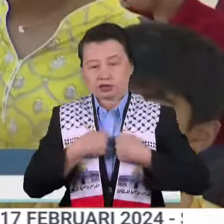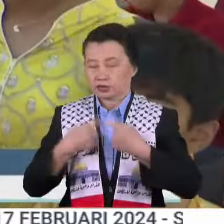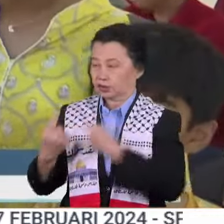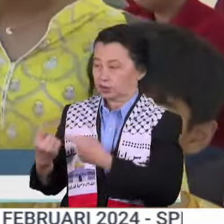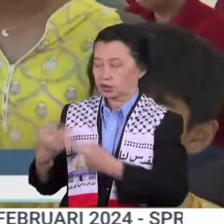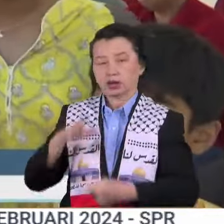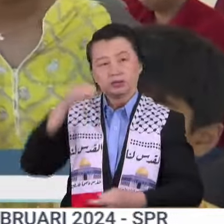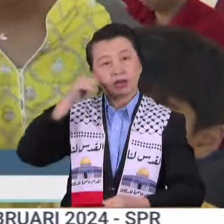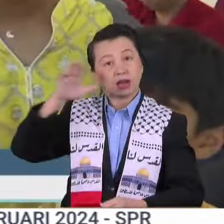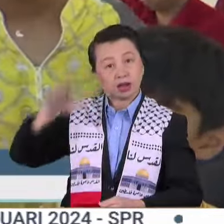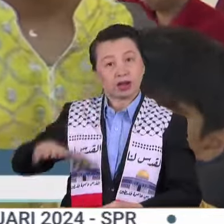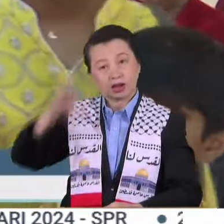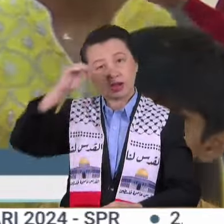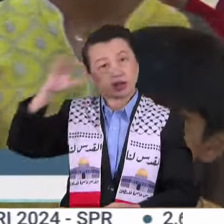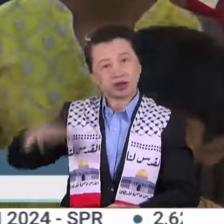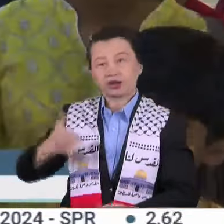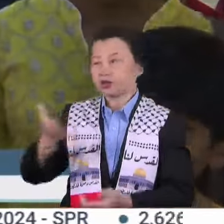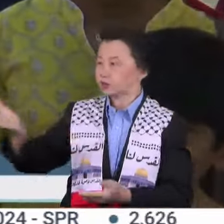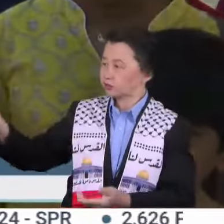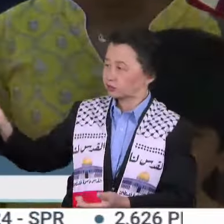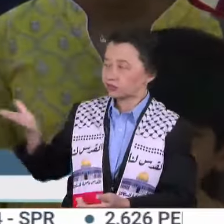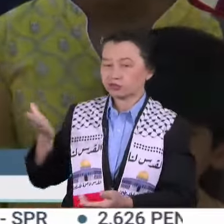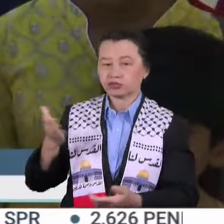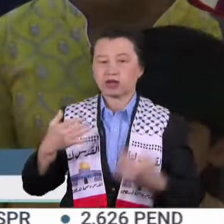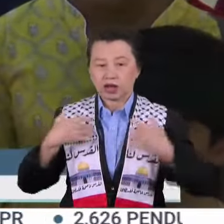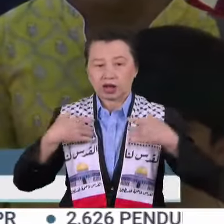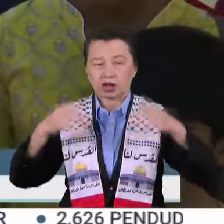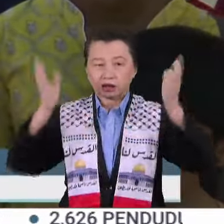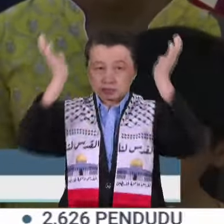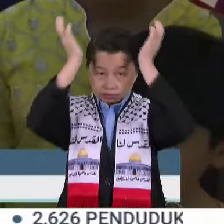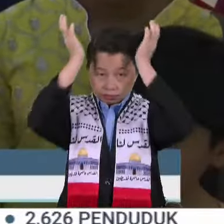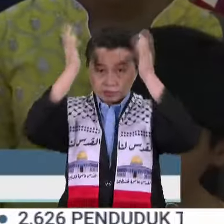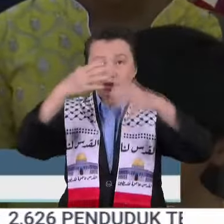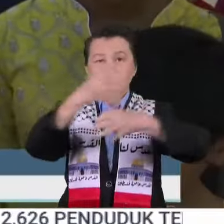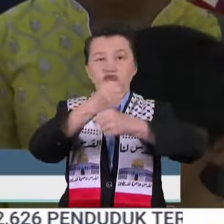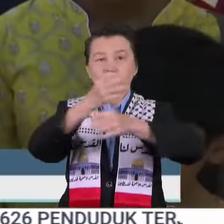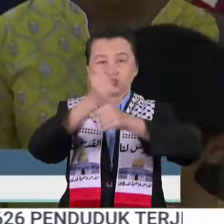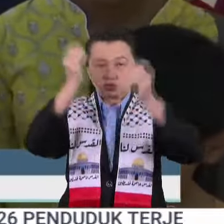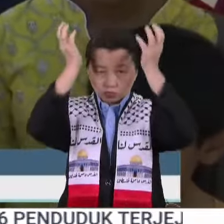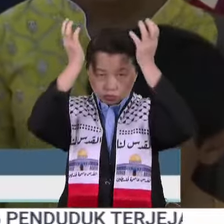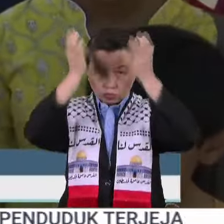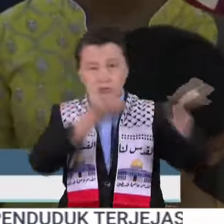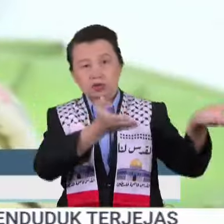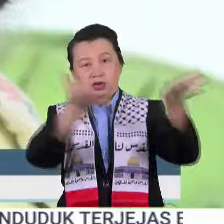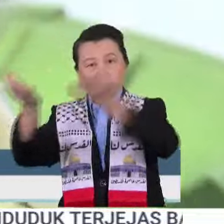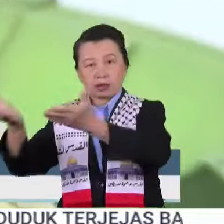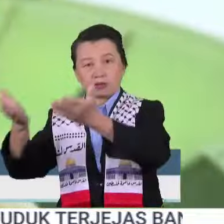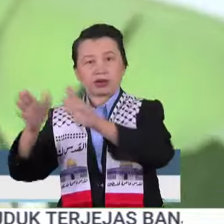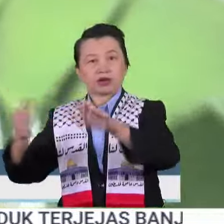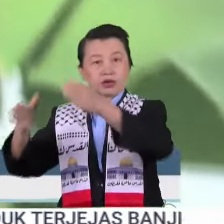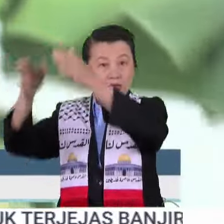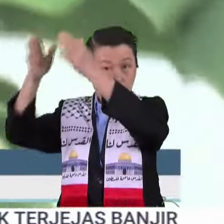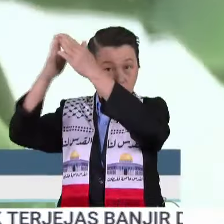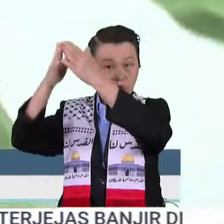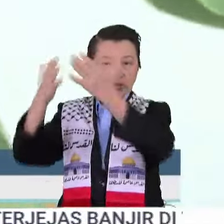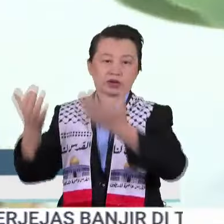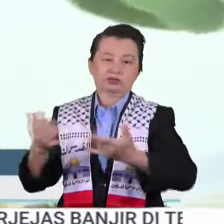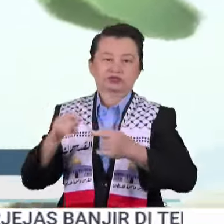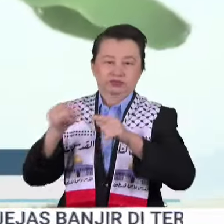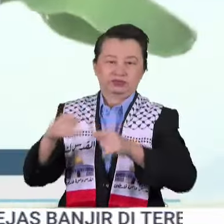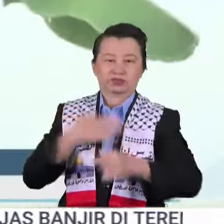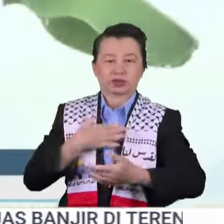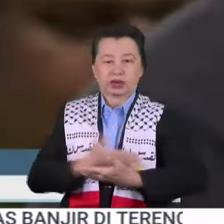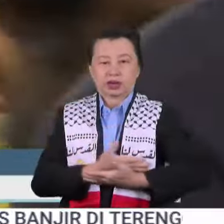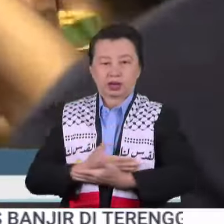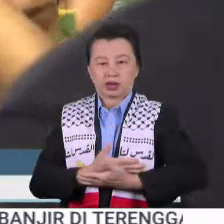dengan adik saya dengan anak semua pun mengangkat Pal Kodam untuk dibawa ke temple. So itu satu yang biasanya